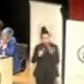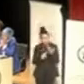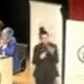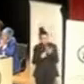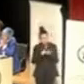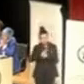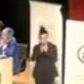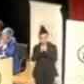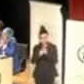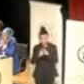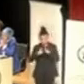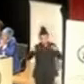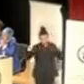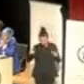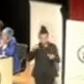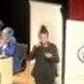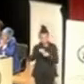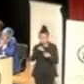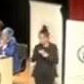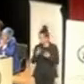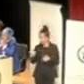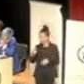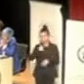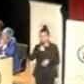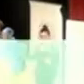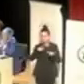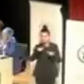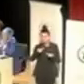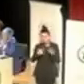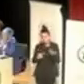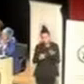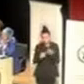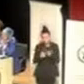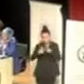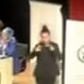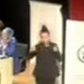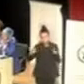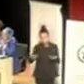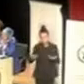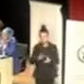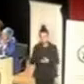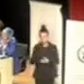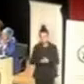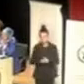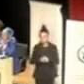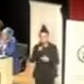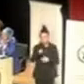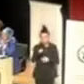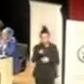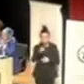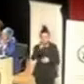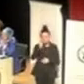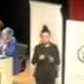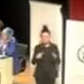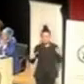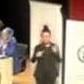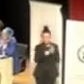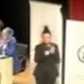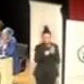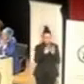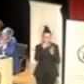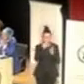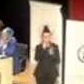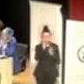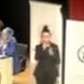konuda gelişime sebep olduğu gibi bizde de hani yayıncılık faaliyetlerini etkilemiştir. Bunlarda asıl amaç